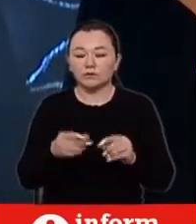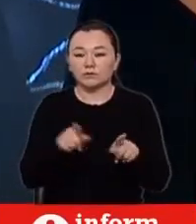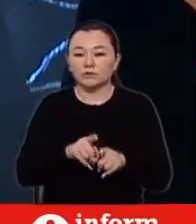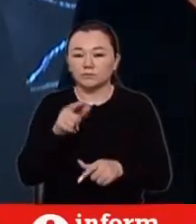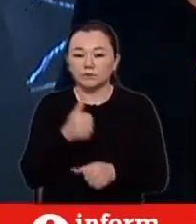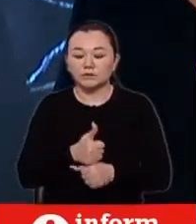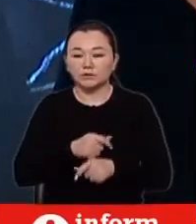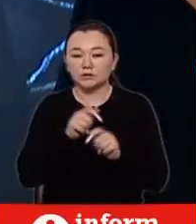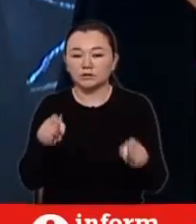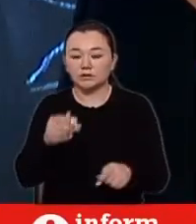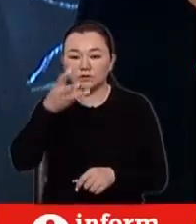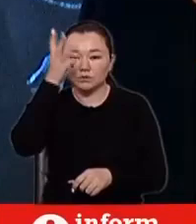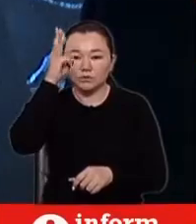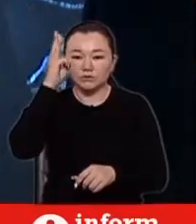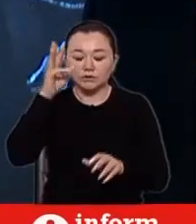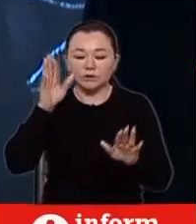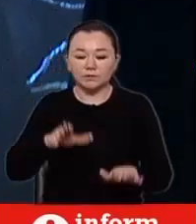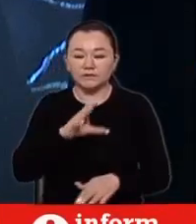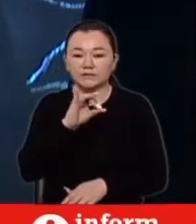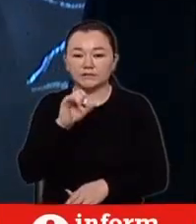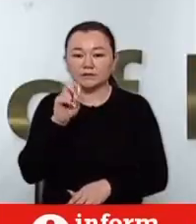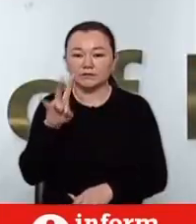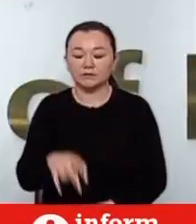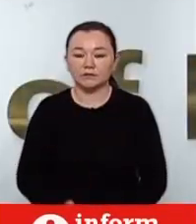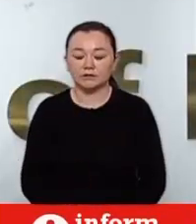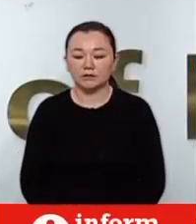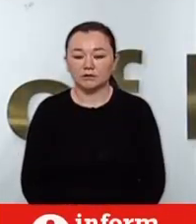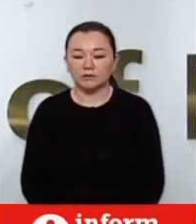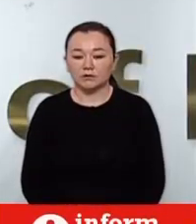открыл Генеральное консульство Казахстана в сиане